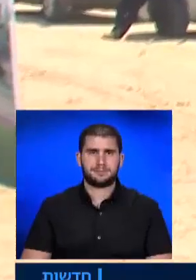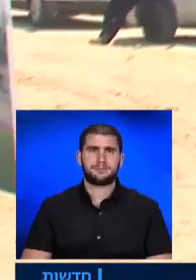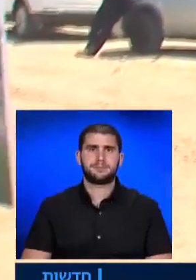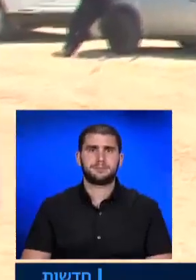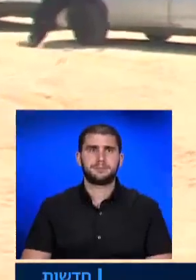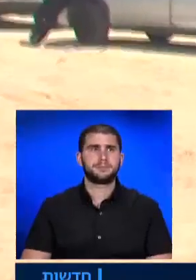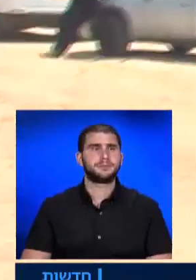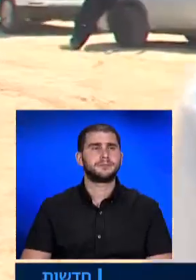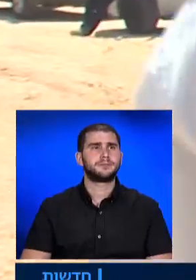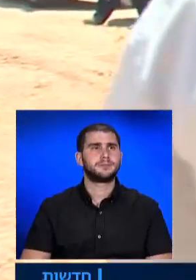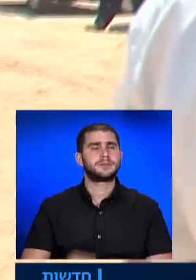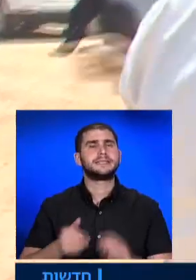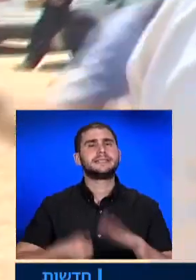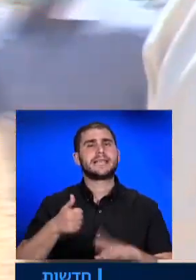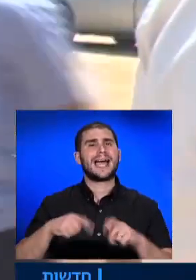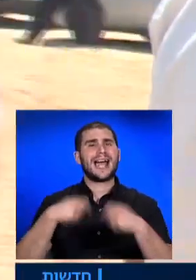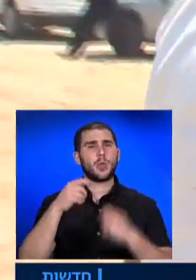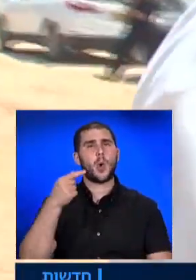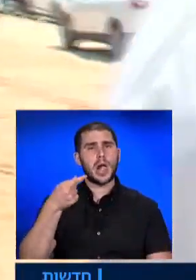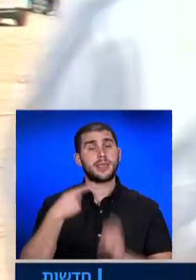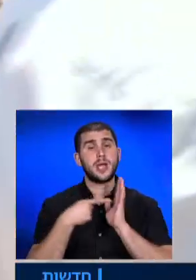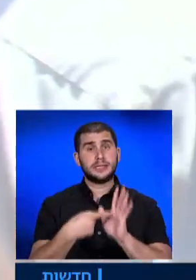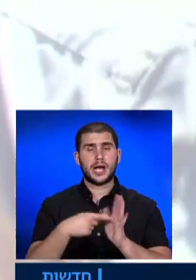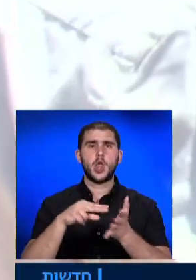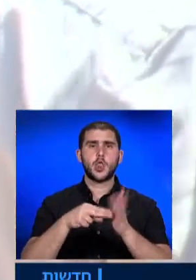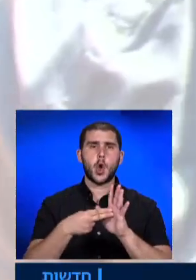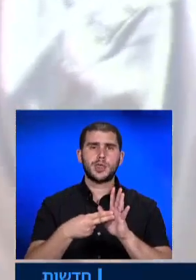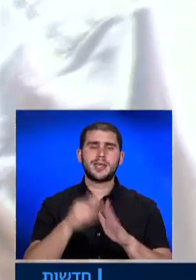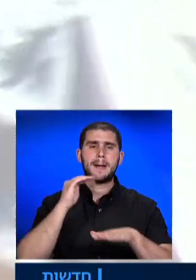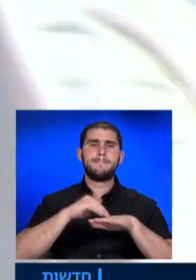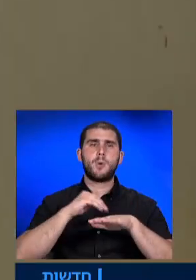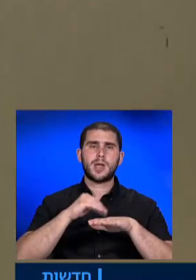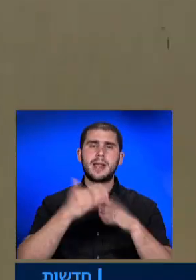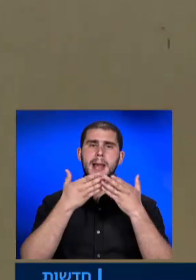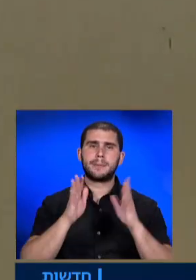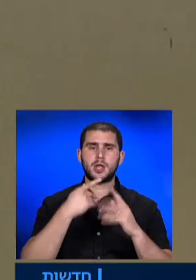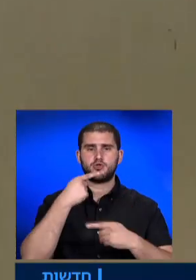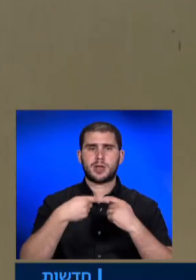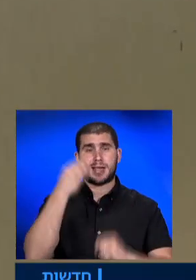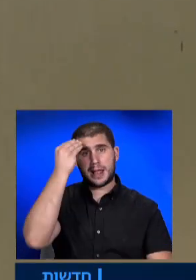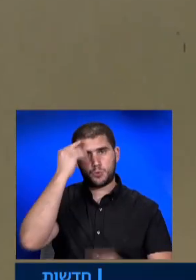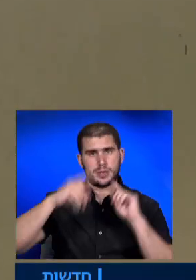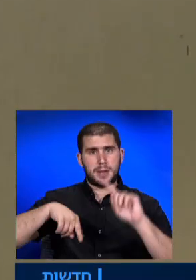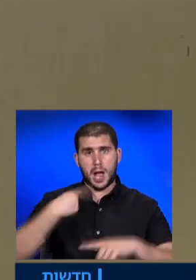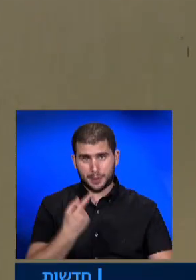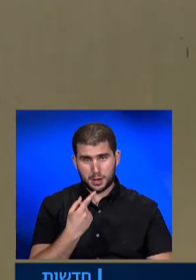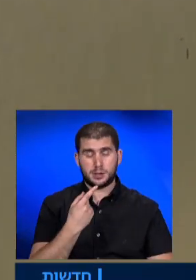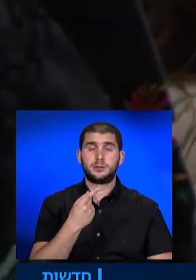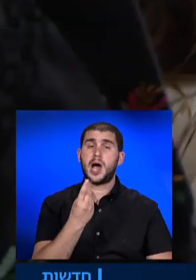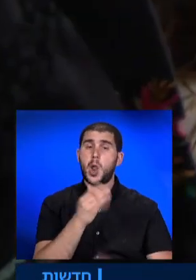שר החינוך גלנט הציג היום את התוכנית המעודכנת לפתיחת שנת הלימודים הבאה בעלות של מיליארדי